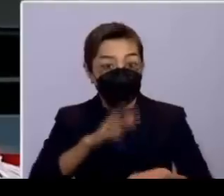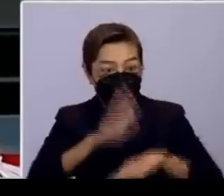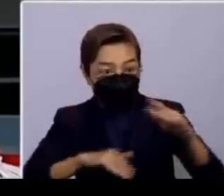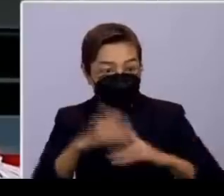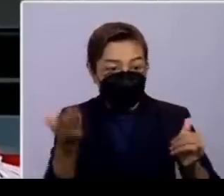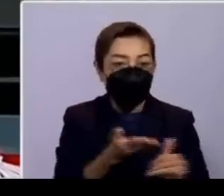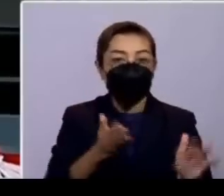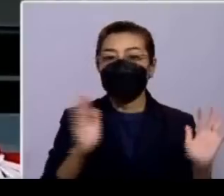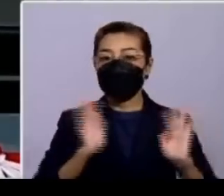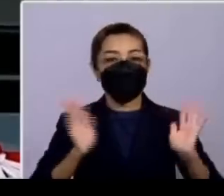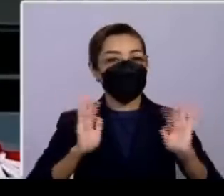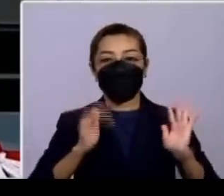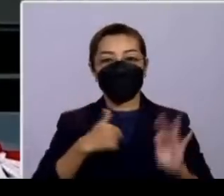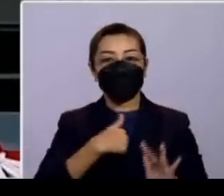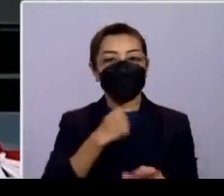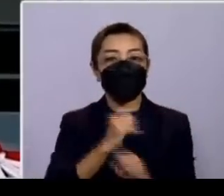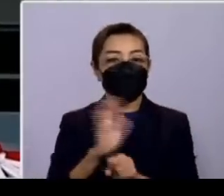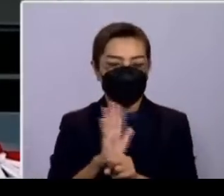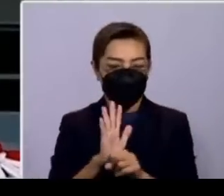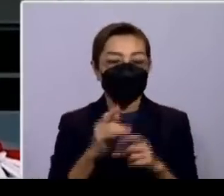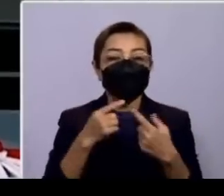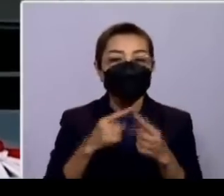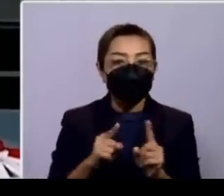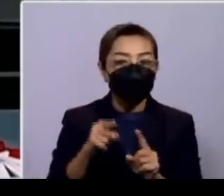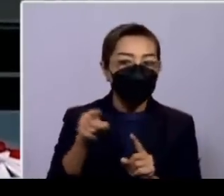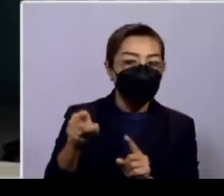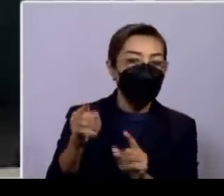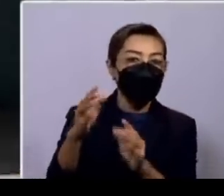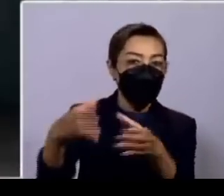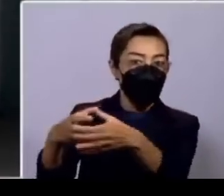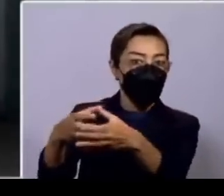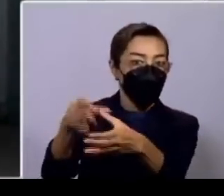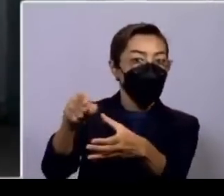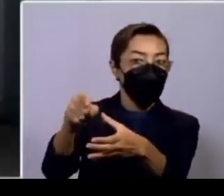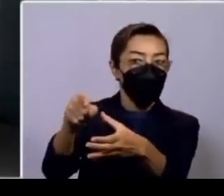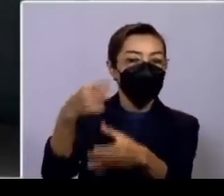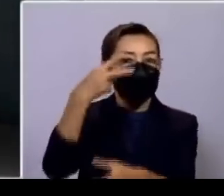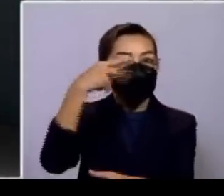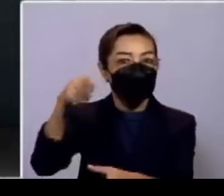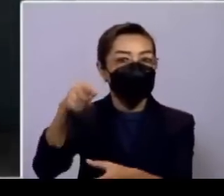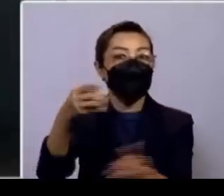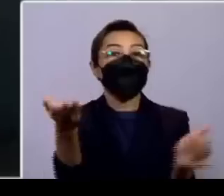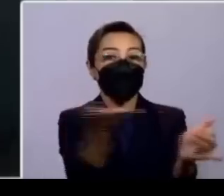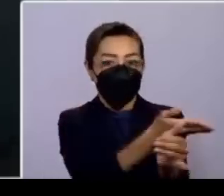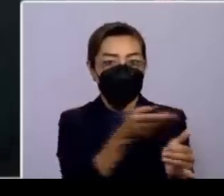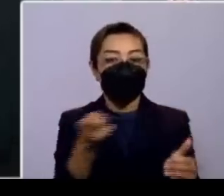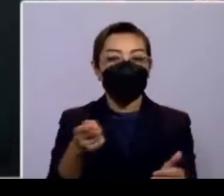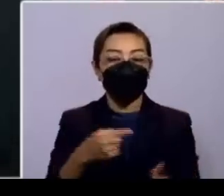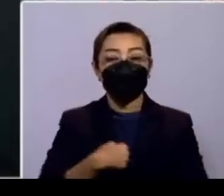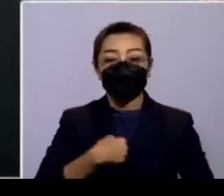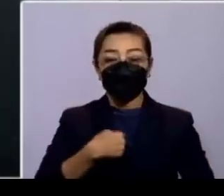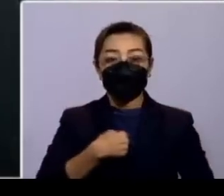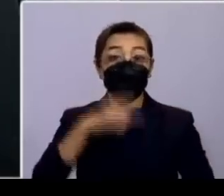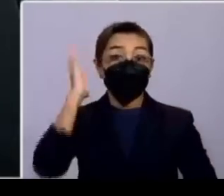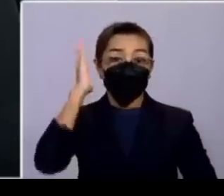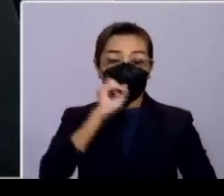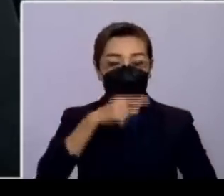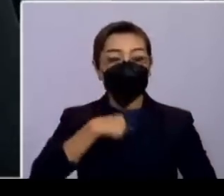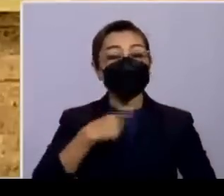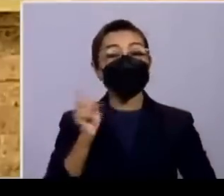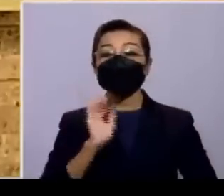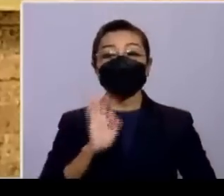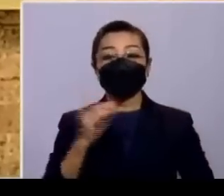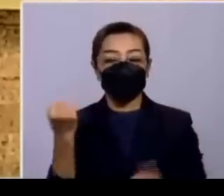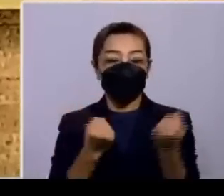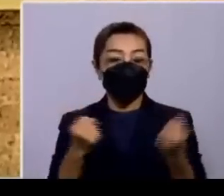ฆาตกรรมเนี่ยตัวเองไม่ได้ทำแต่จะเป็นคนร้ายอีกกลุ่มหนึ่งเป็นผู้ลงมือสังหารอ้างว่าตัวเองแค่นำรถไปจอด